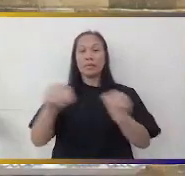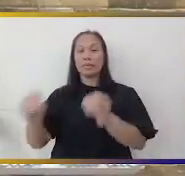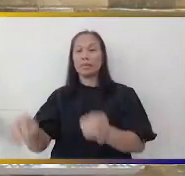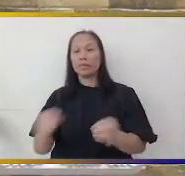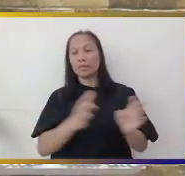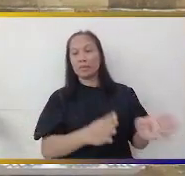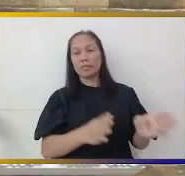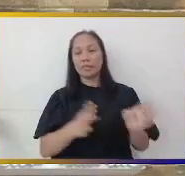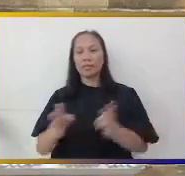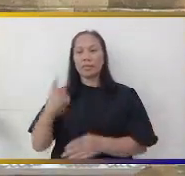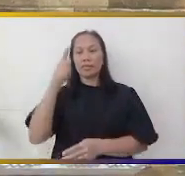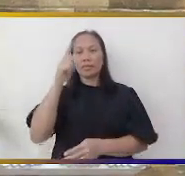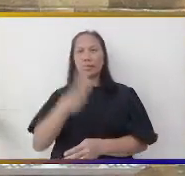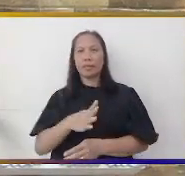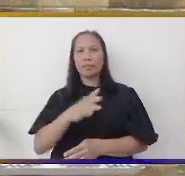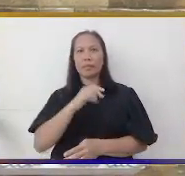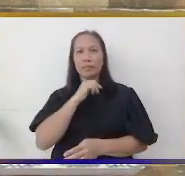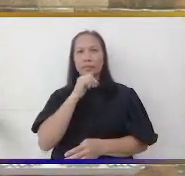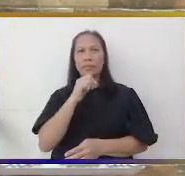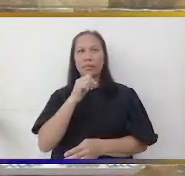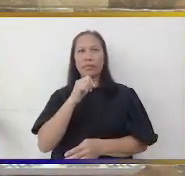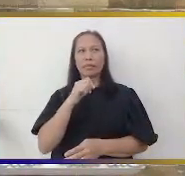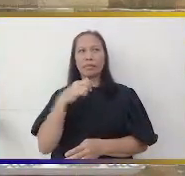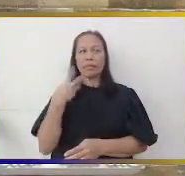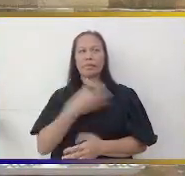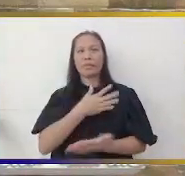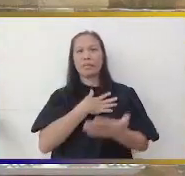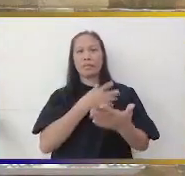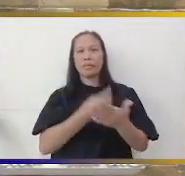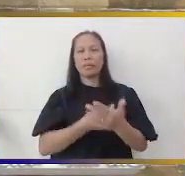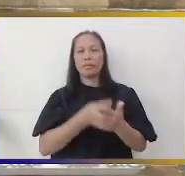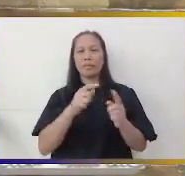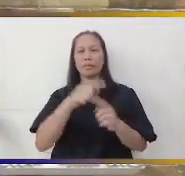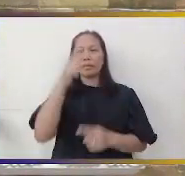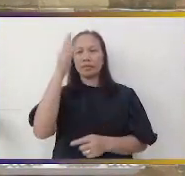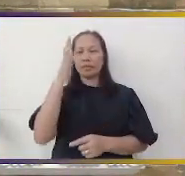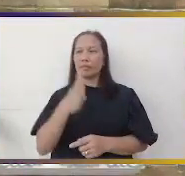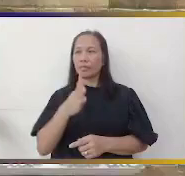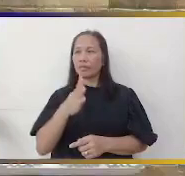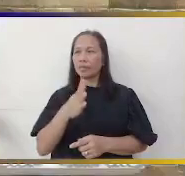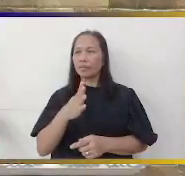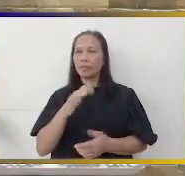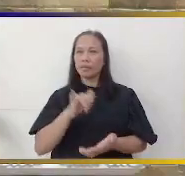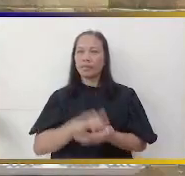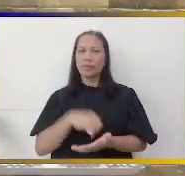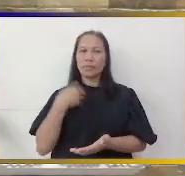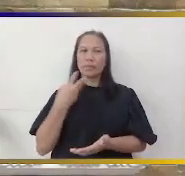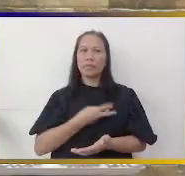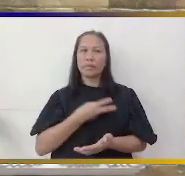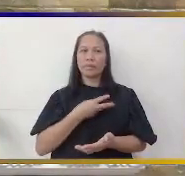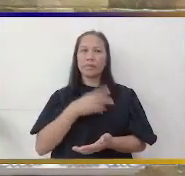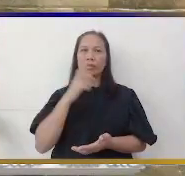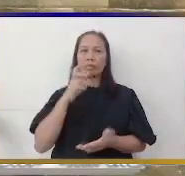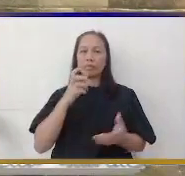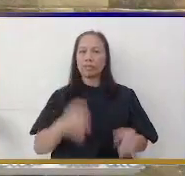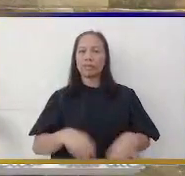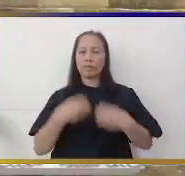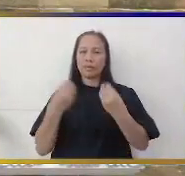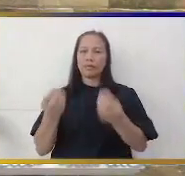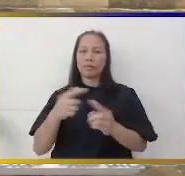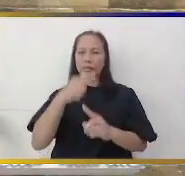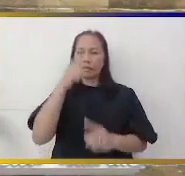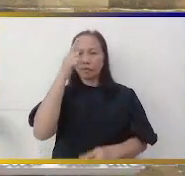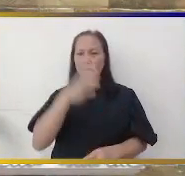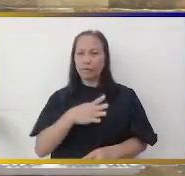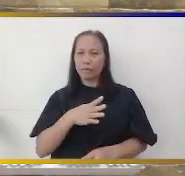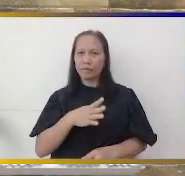Diyos hindi natin ipinagkakatiwala hindi natin ibinibigay yong dapat na ibigay natin para sa Diyos wala sa plano ng